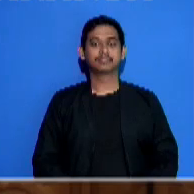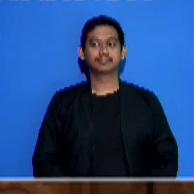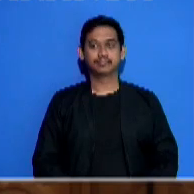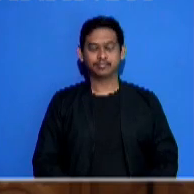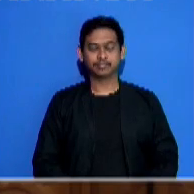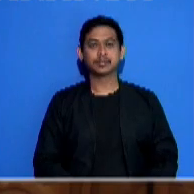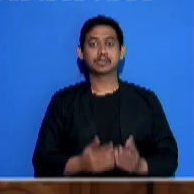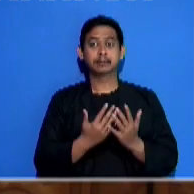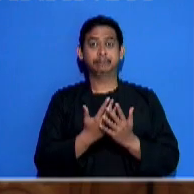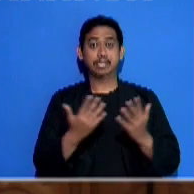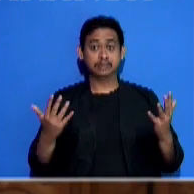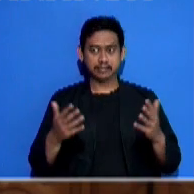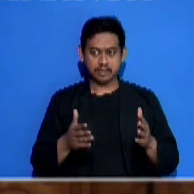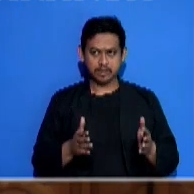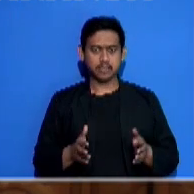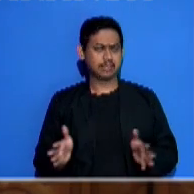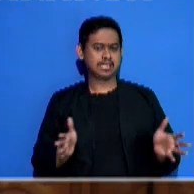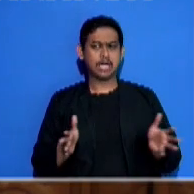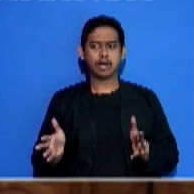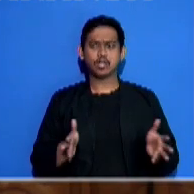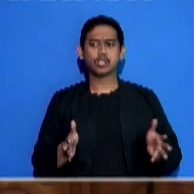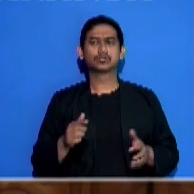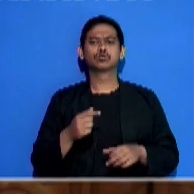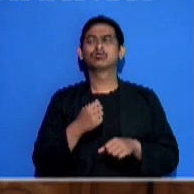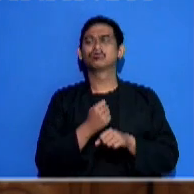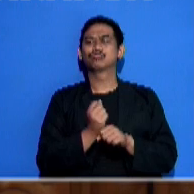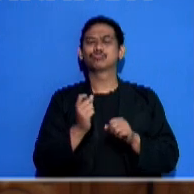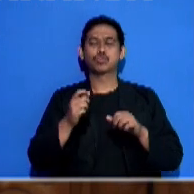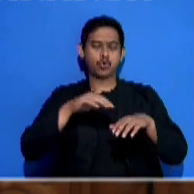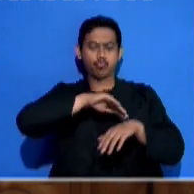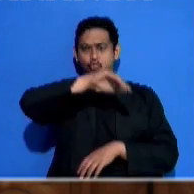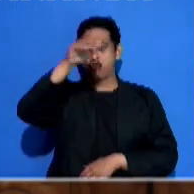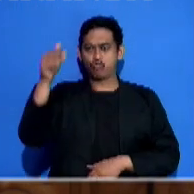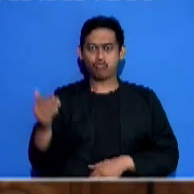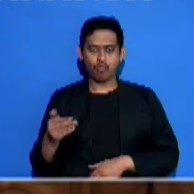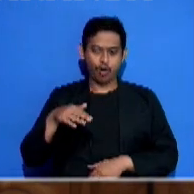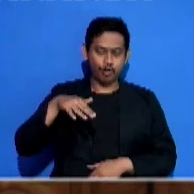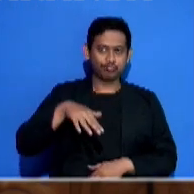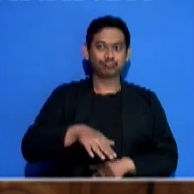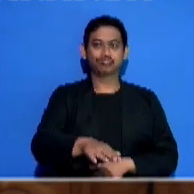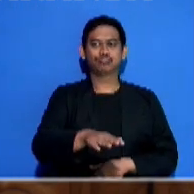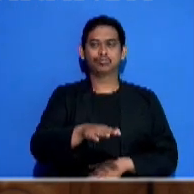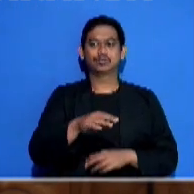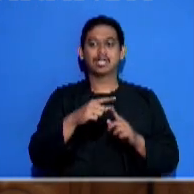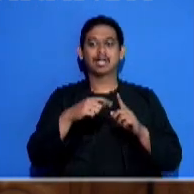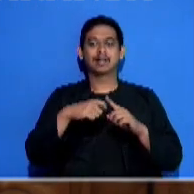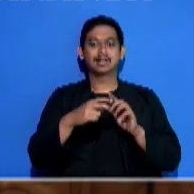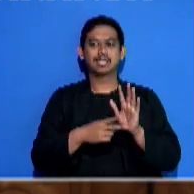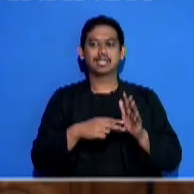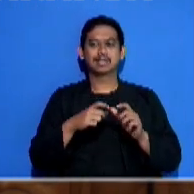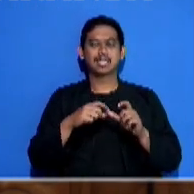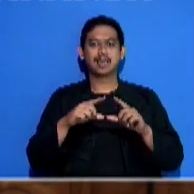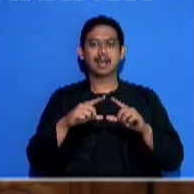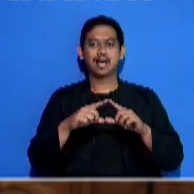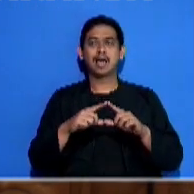Para pemirsa pengelola Gua Kiskendo ing Kulon Progo Cecawis samukawisipun kalebet ngresiki lingkungan enggo nyawisaken srana